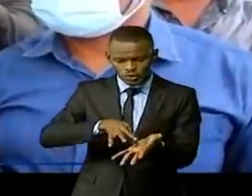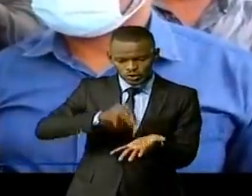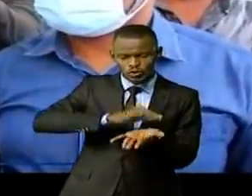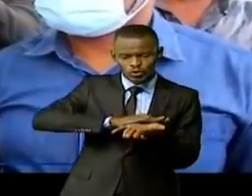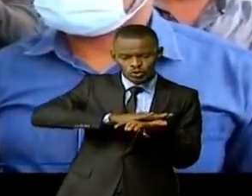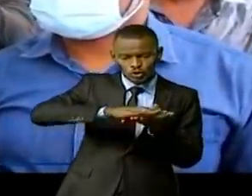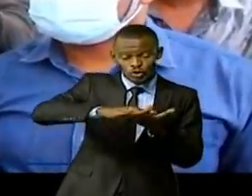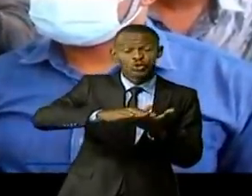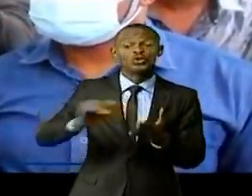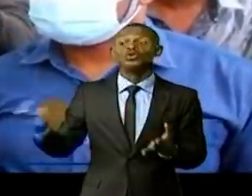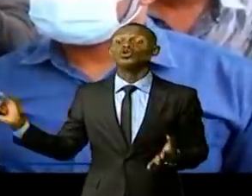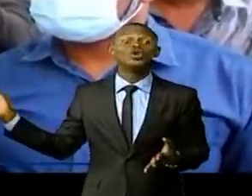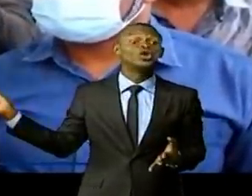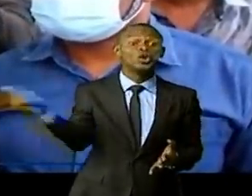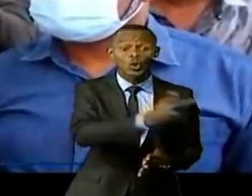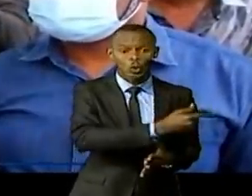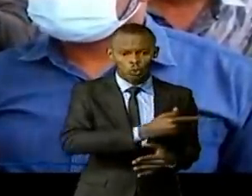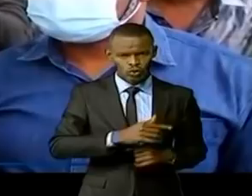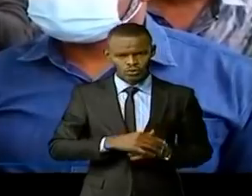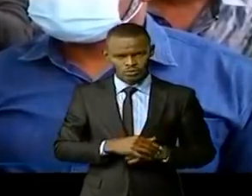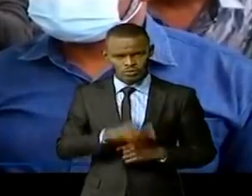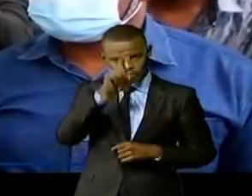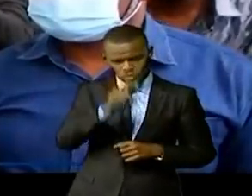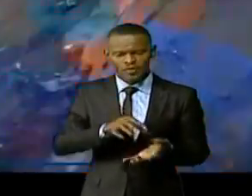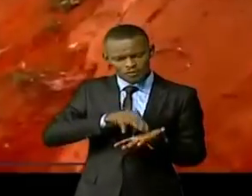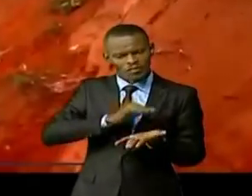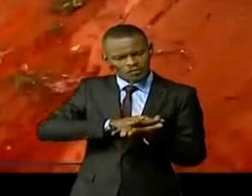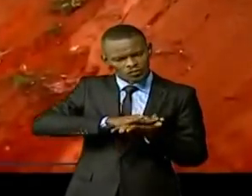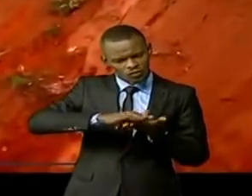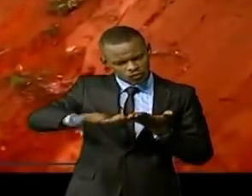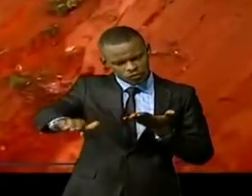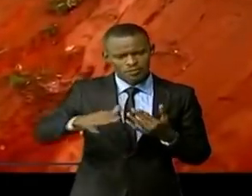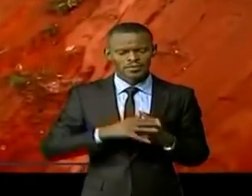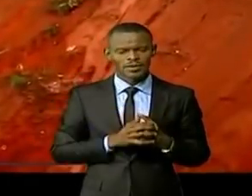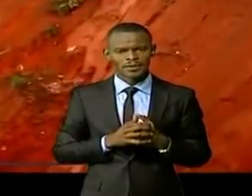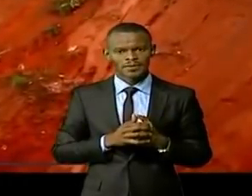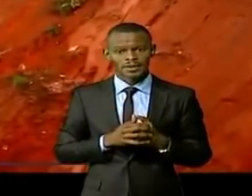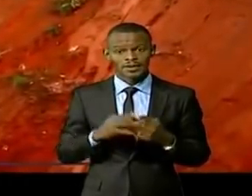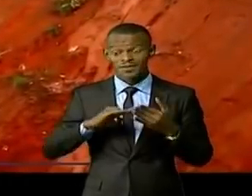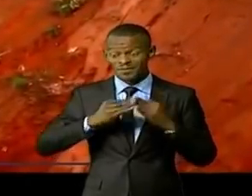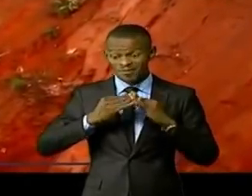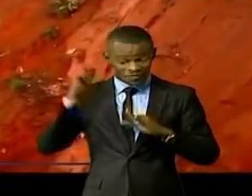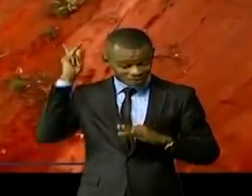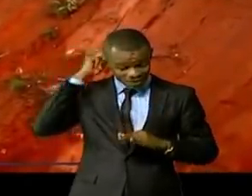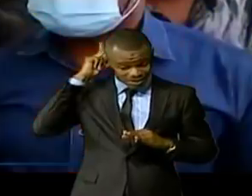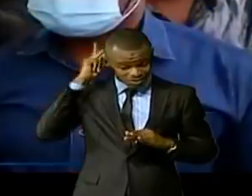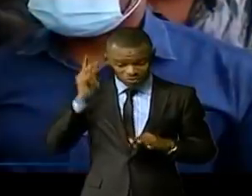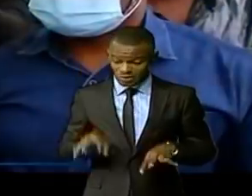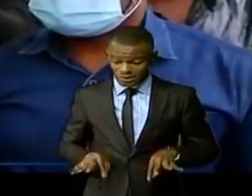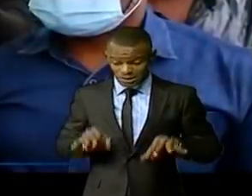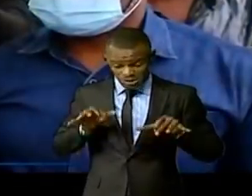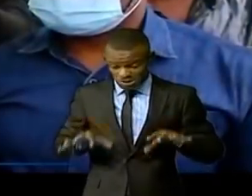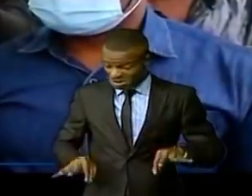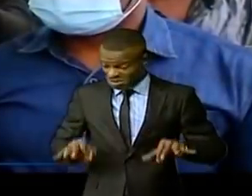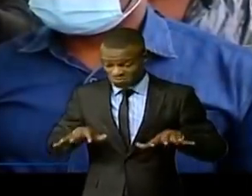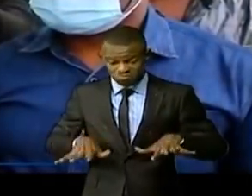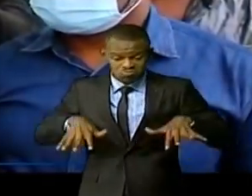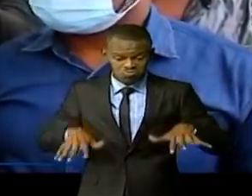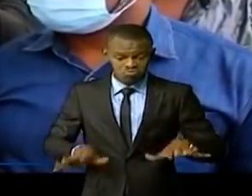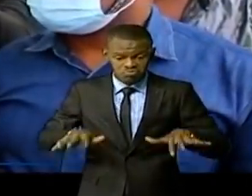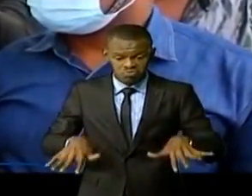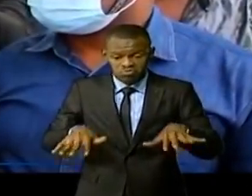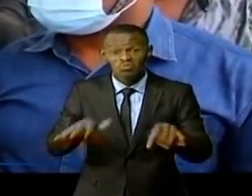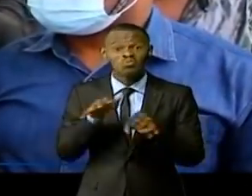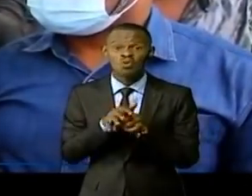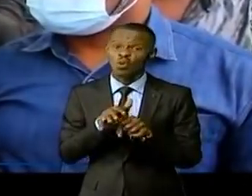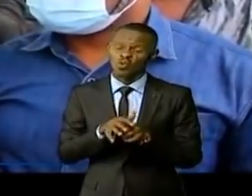ça la première des choses. La ville de Kolwezi, elle est sablonneuse. Donc, si on ne fait rien, nous aurons des érosions partout. Vous voyez que nous nous